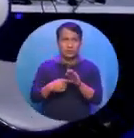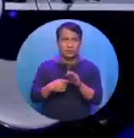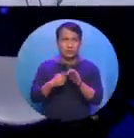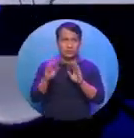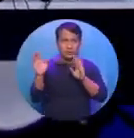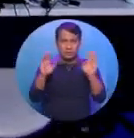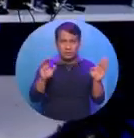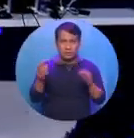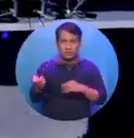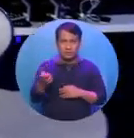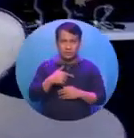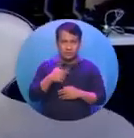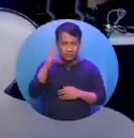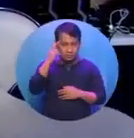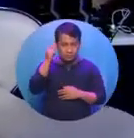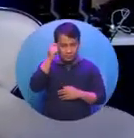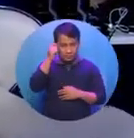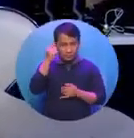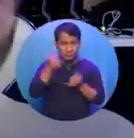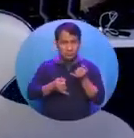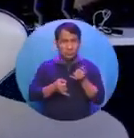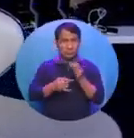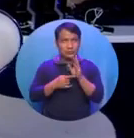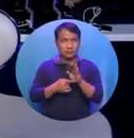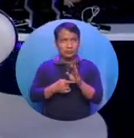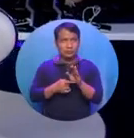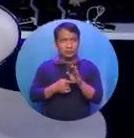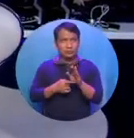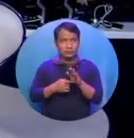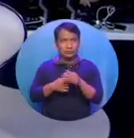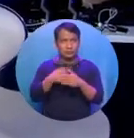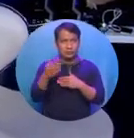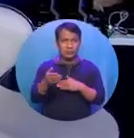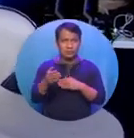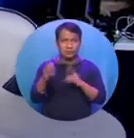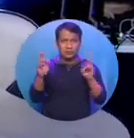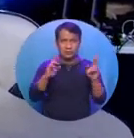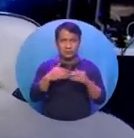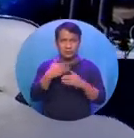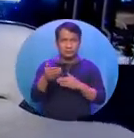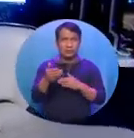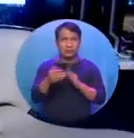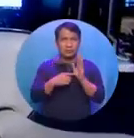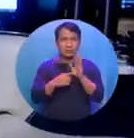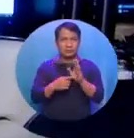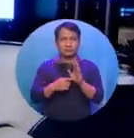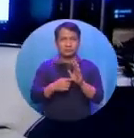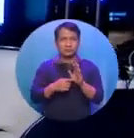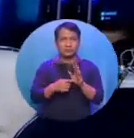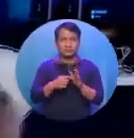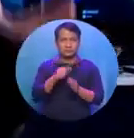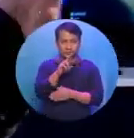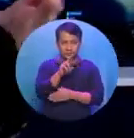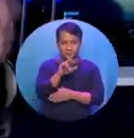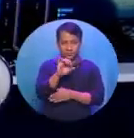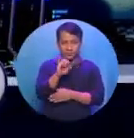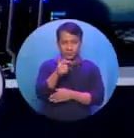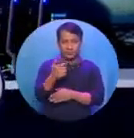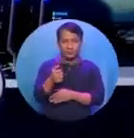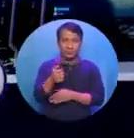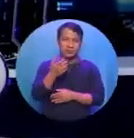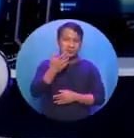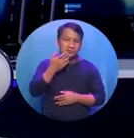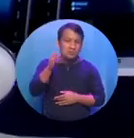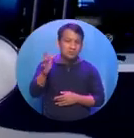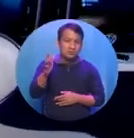Maring MJ, Idol, last ko na talaga ito. Sa araw na ito, kami ang inyong magiging uling roasters. Sumobra